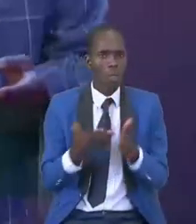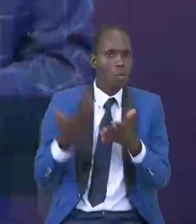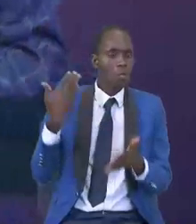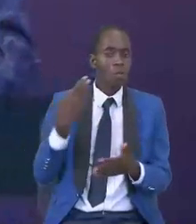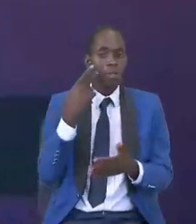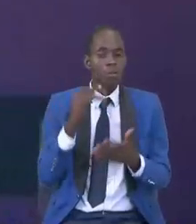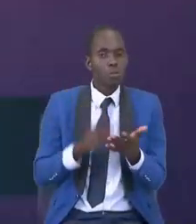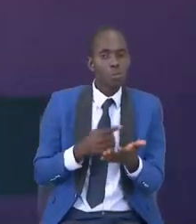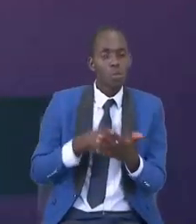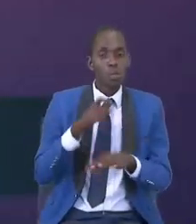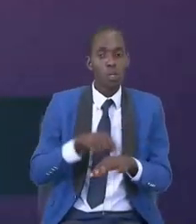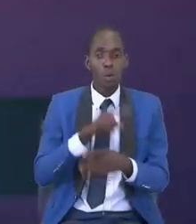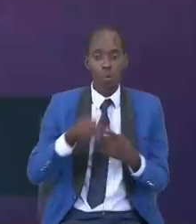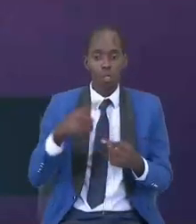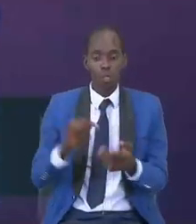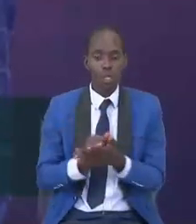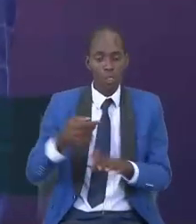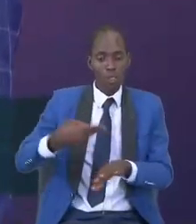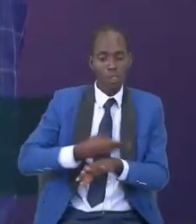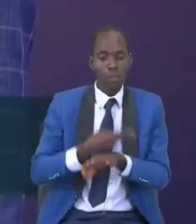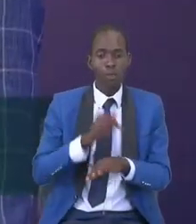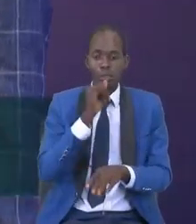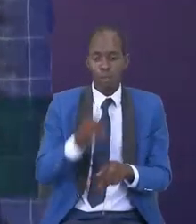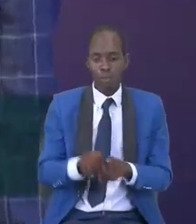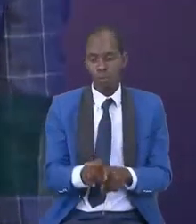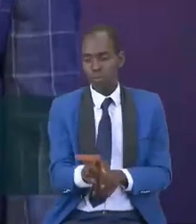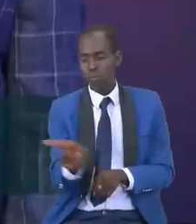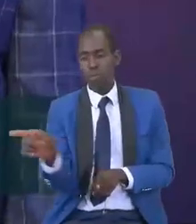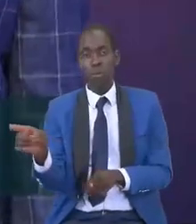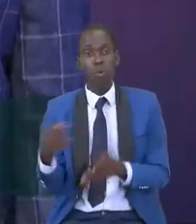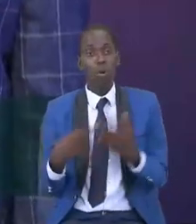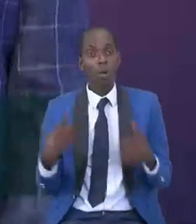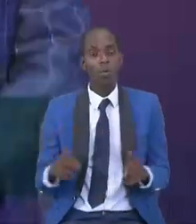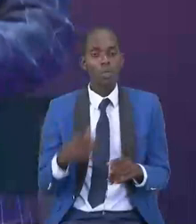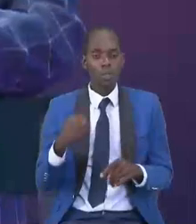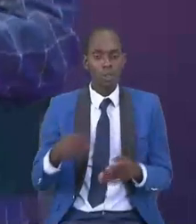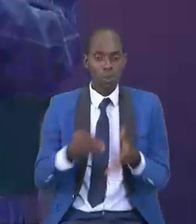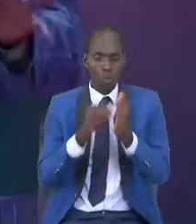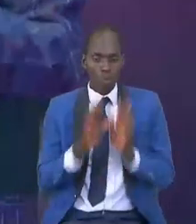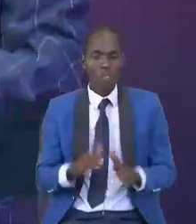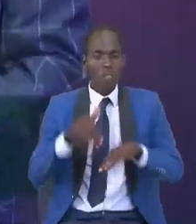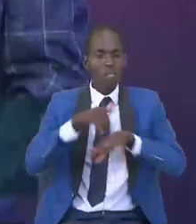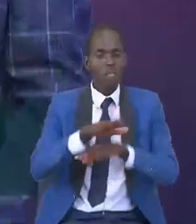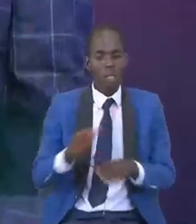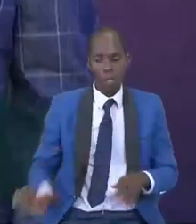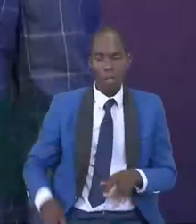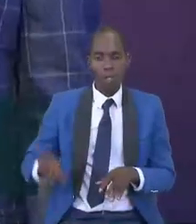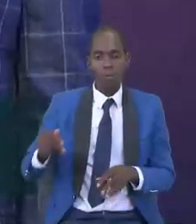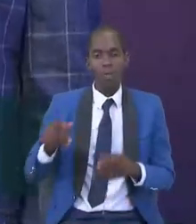avant, quand une brebis s'égare, ils envoient les chiens après la brebis.